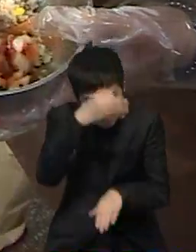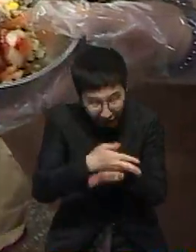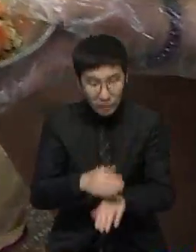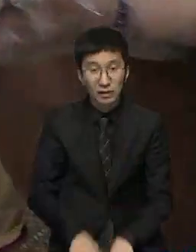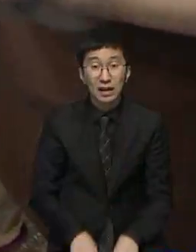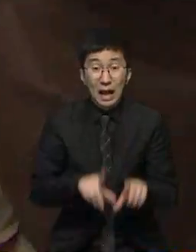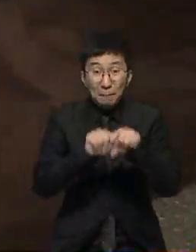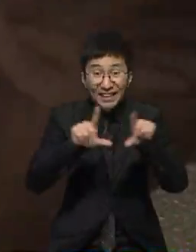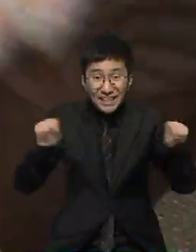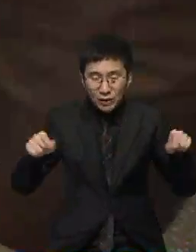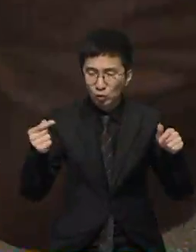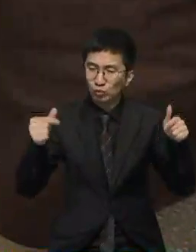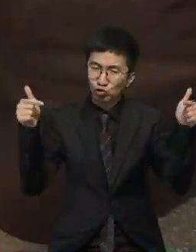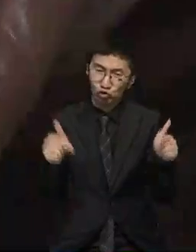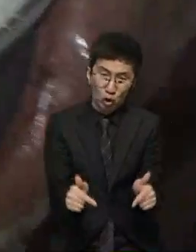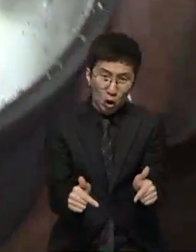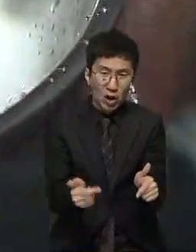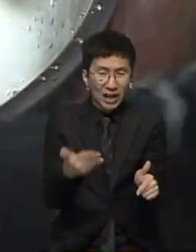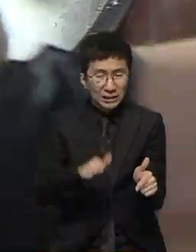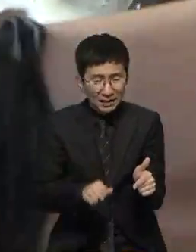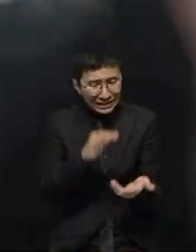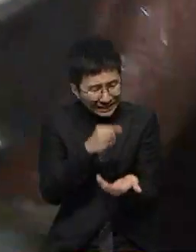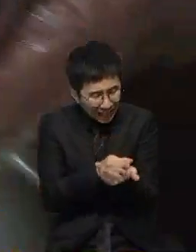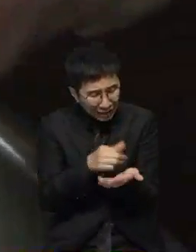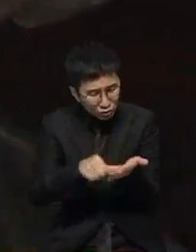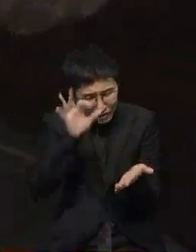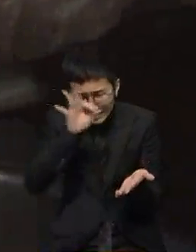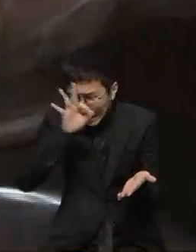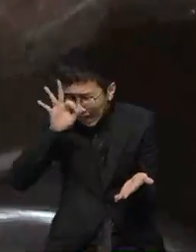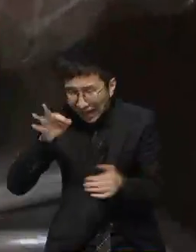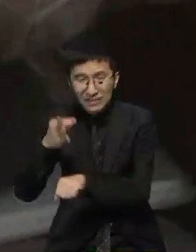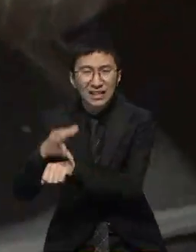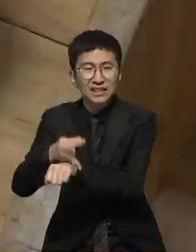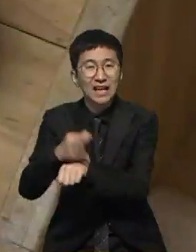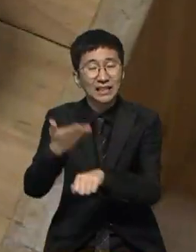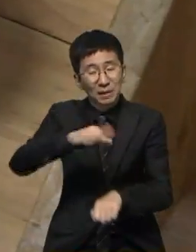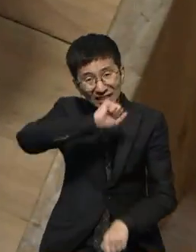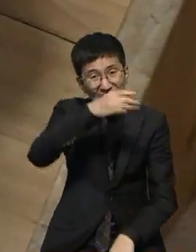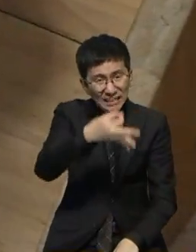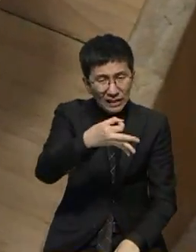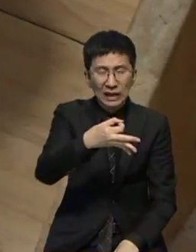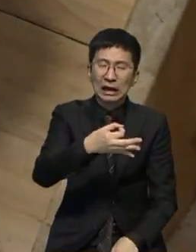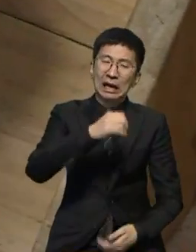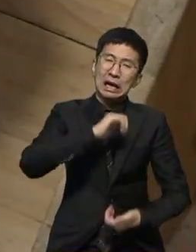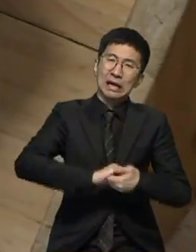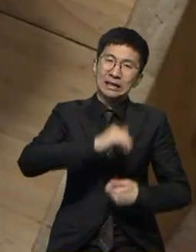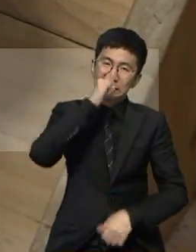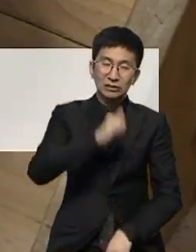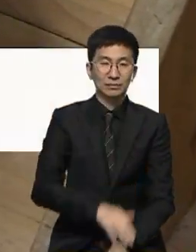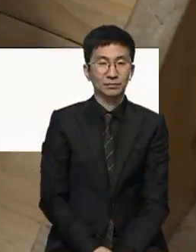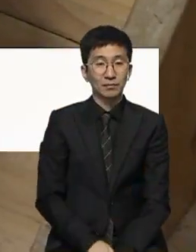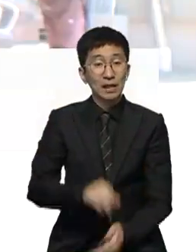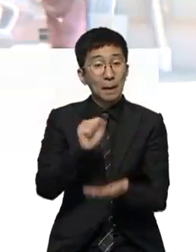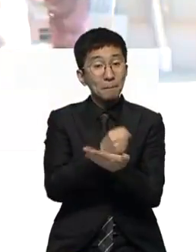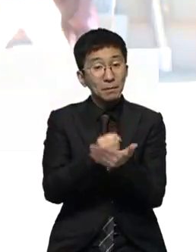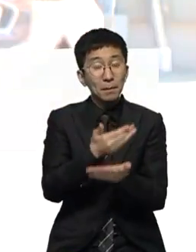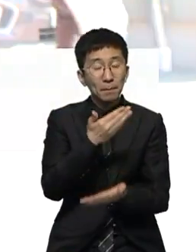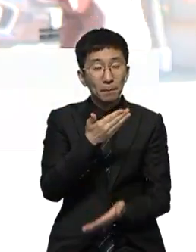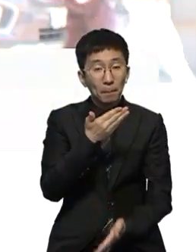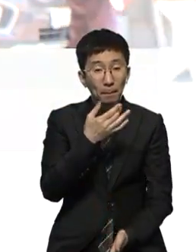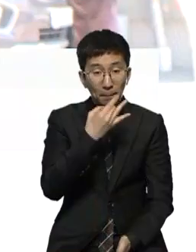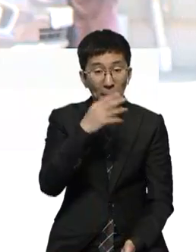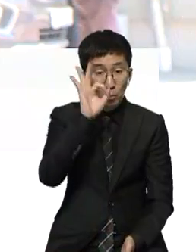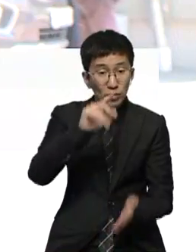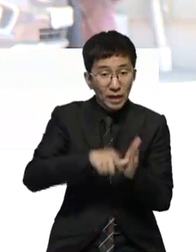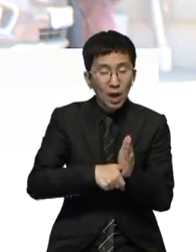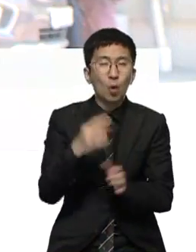반찬 개수를 줄이고 그마저도 좀 더 싼 식재료로 바꿔봤지만 예산에 맞추긴 역부족입니다. 비빔밥에는 표고버섯 같은 걸 좀